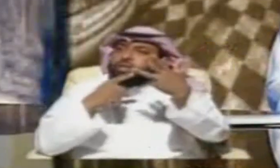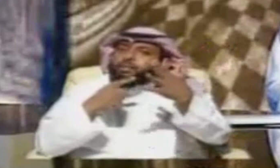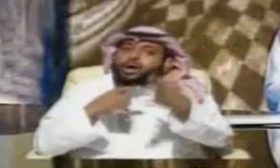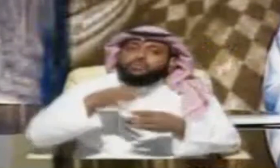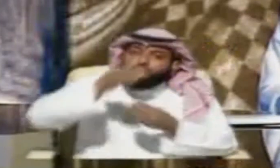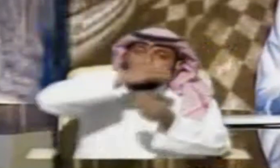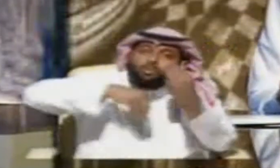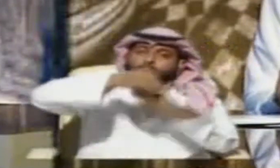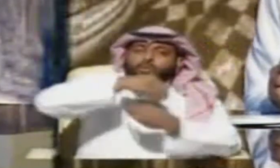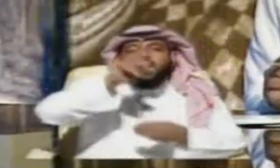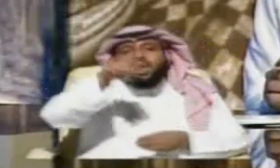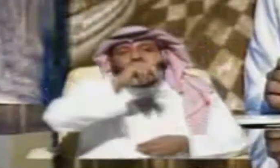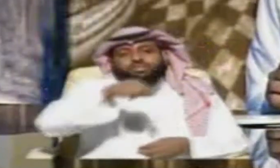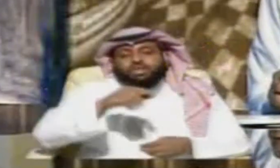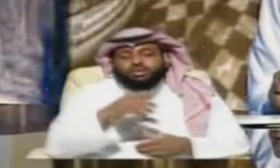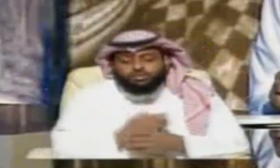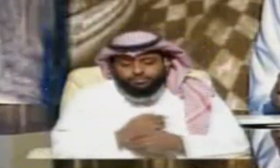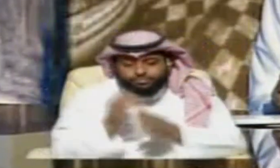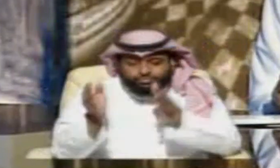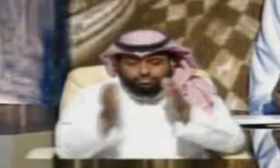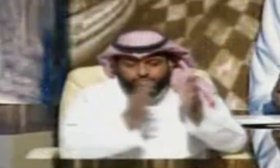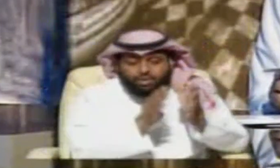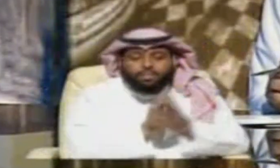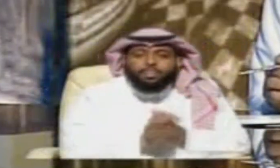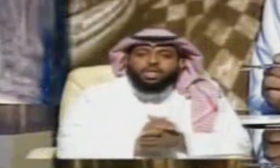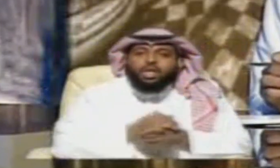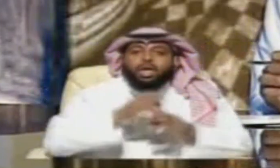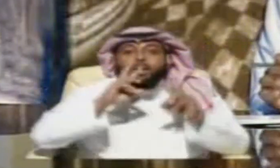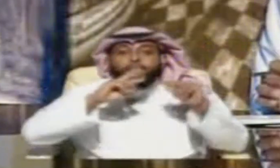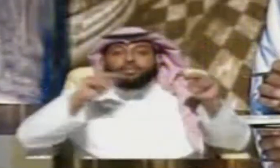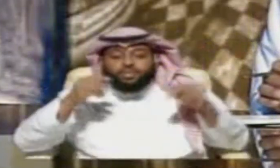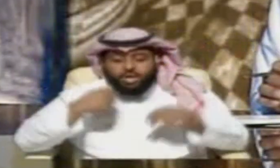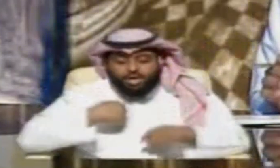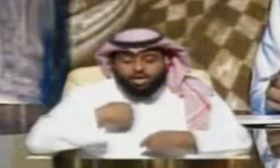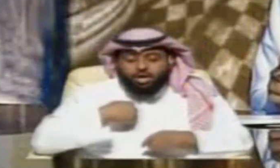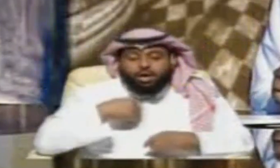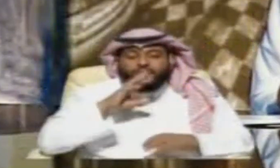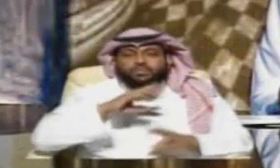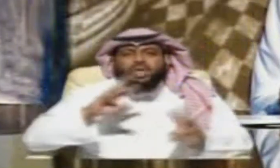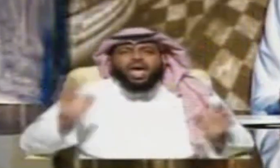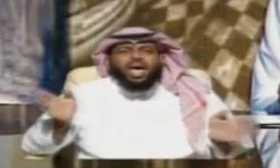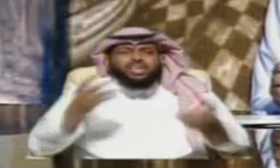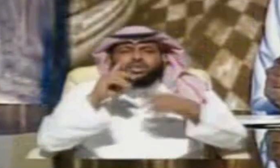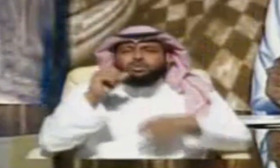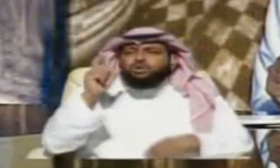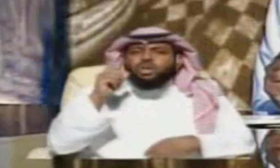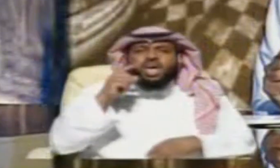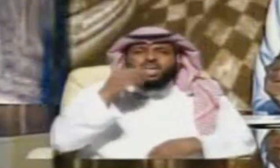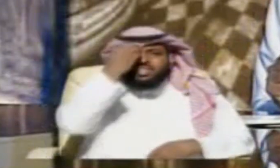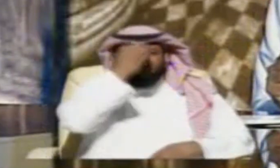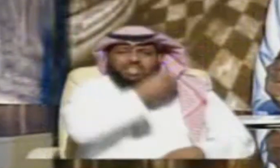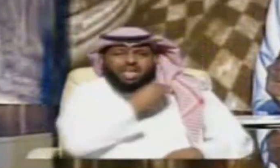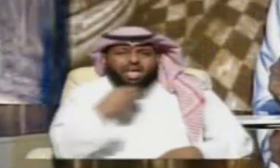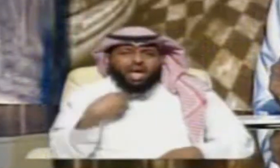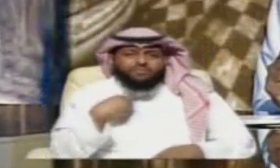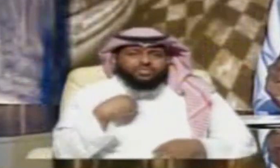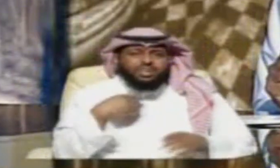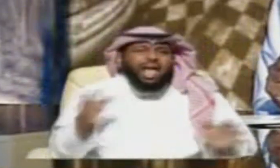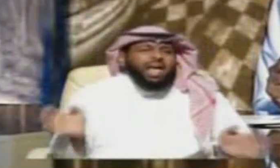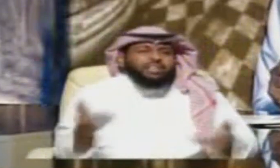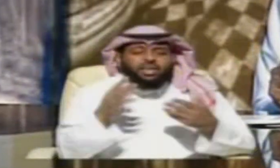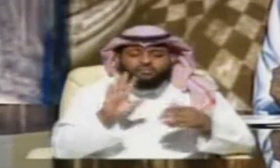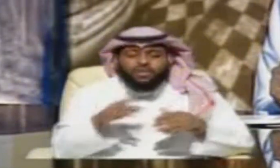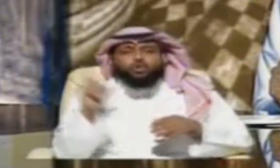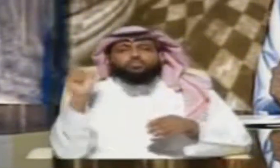ورد في السنة أنه حينما يسلم الشخص وينطق الشهادة ثم يغتسل أنه يؤدي ركعتين، هل